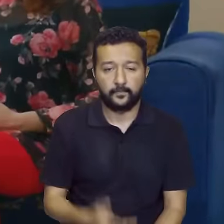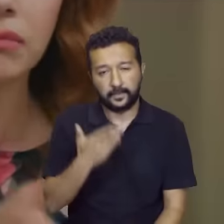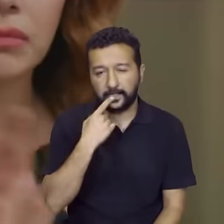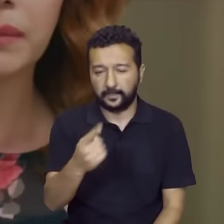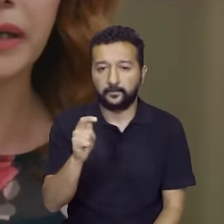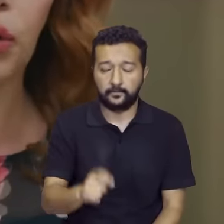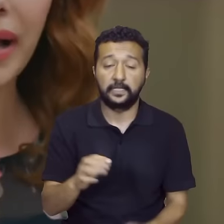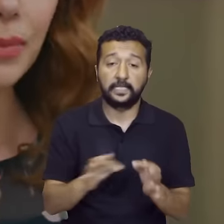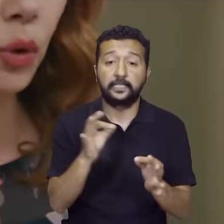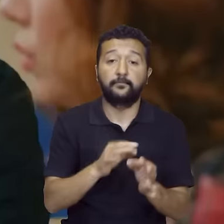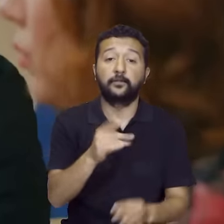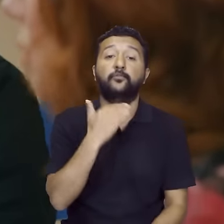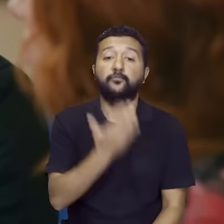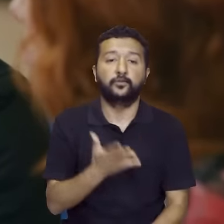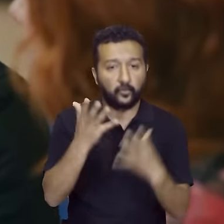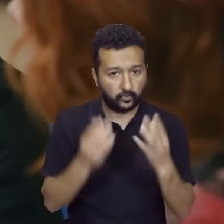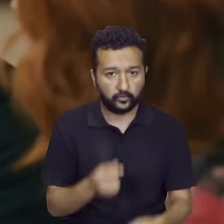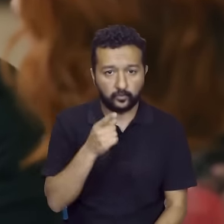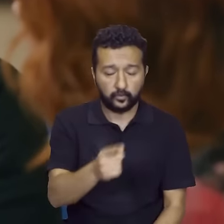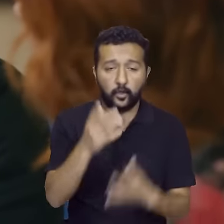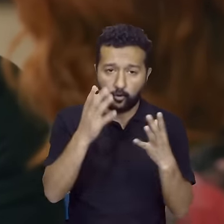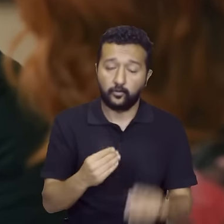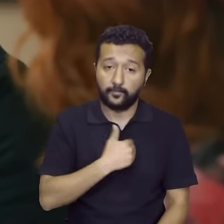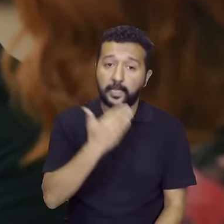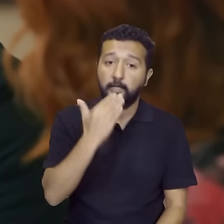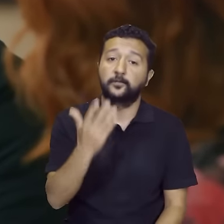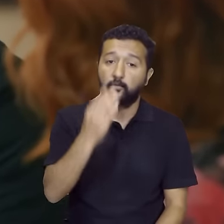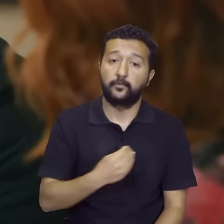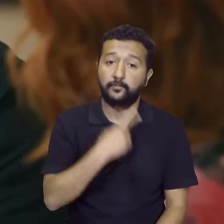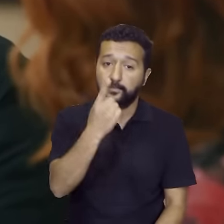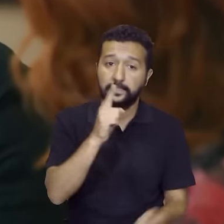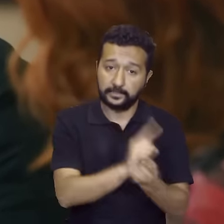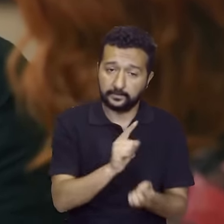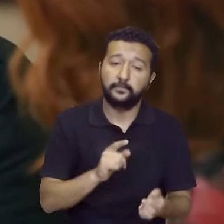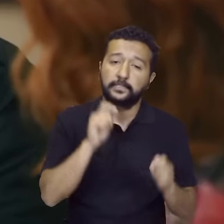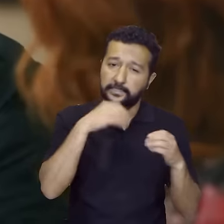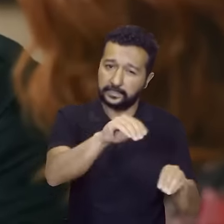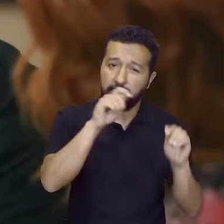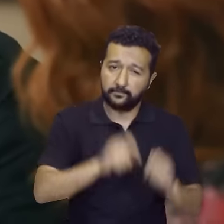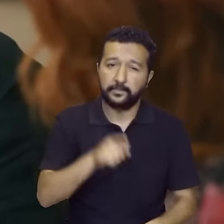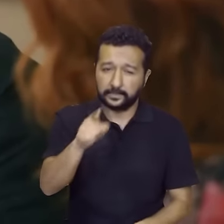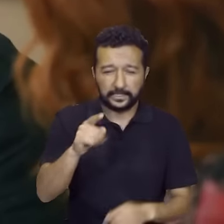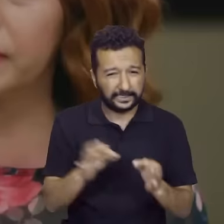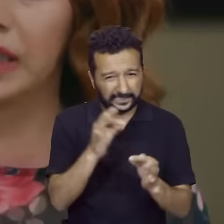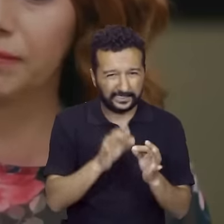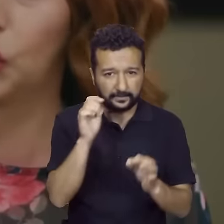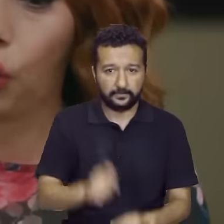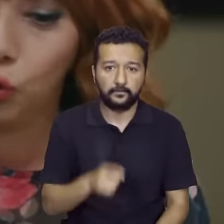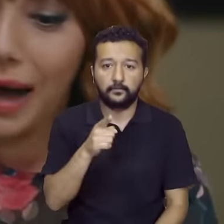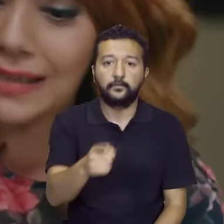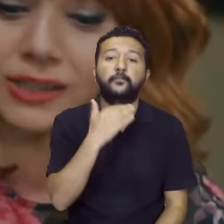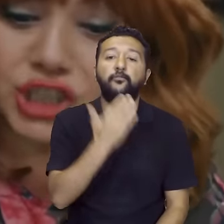Hadi. Gitmeyle olmaz bu. Olur. Olur. Ben diyorsam olur. Ben birisine kakalarım, öldürürüm bunu. Sen yeter ki dik.